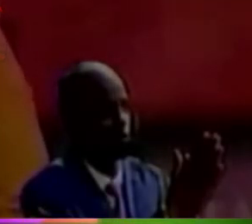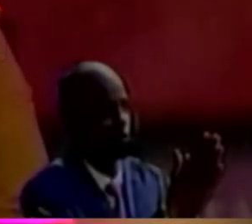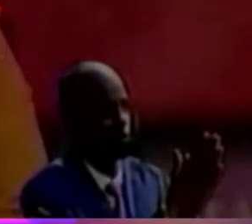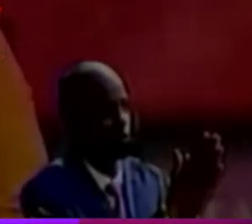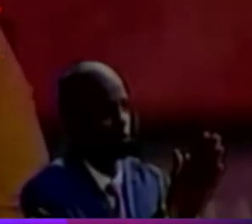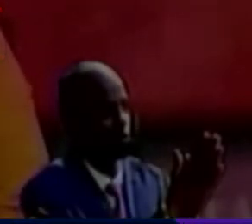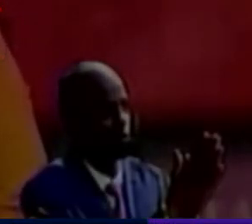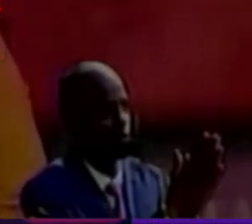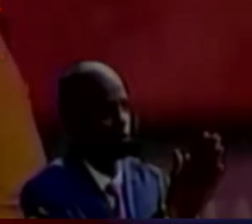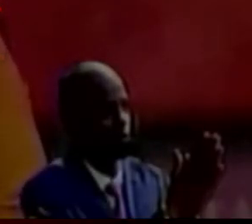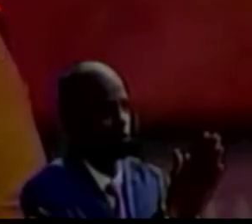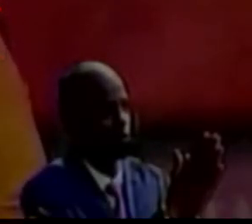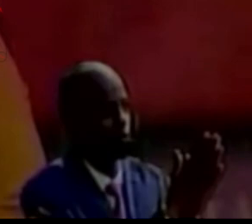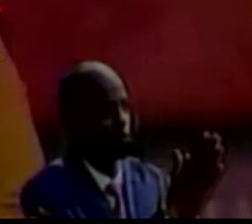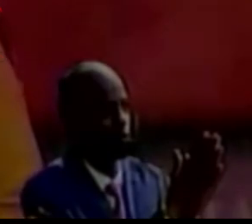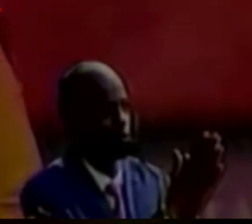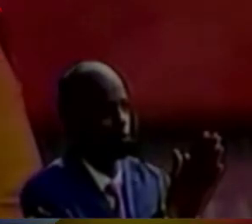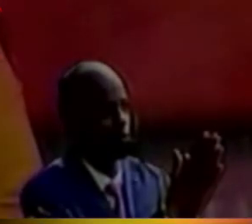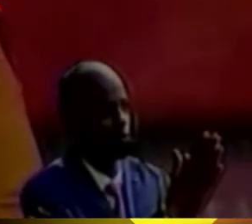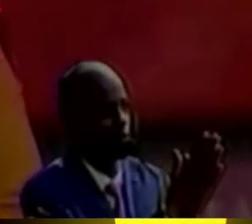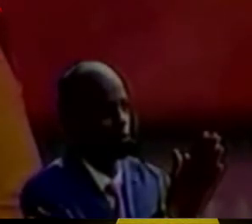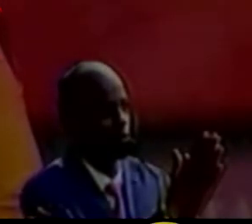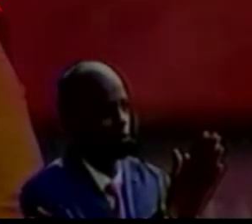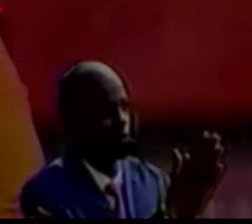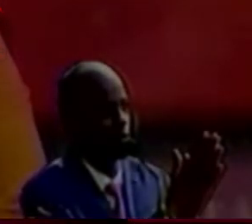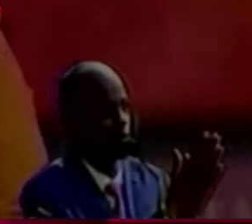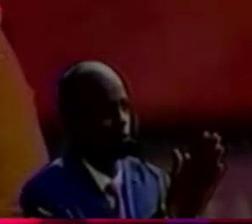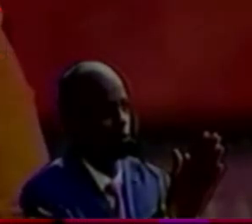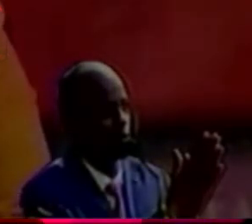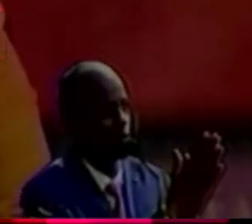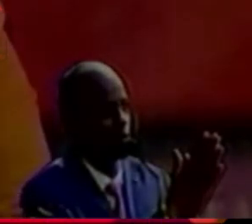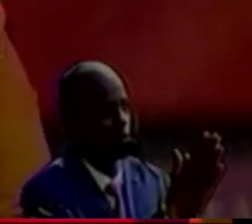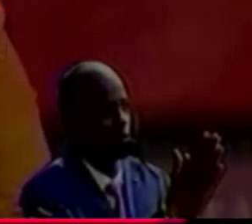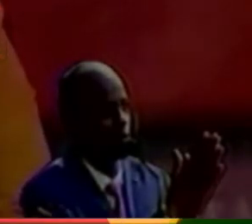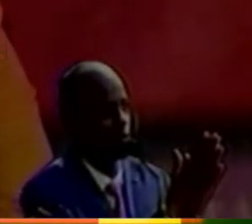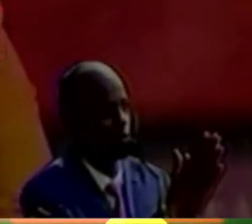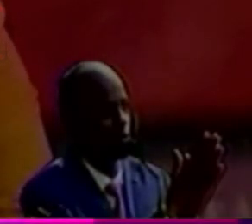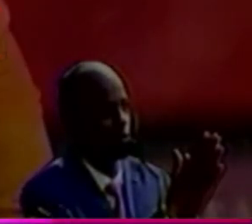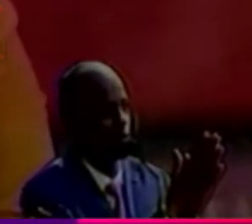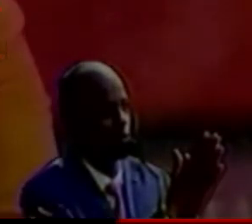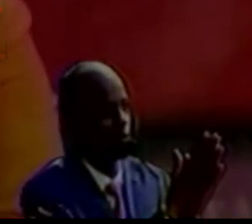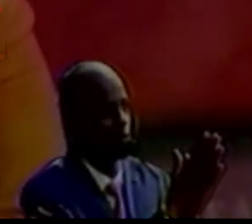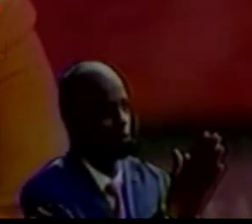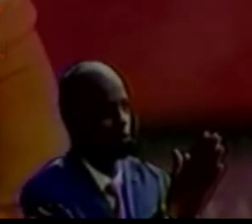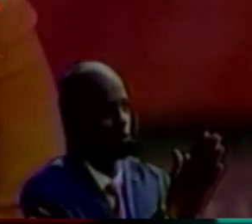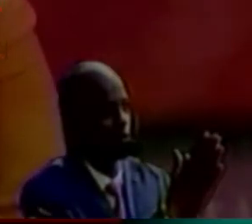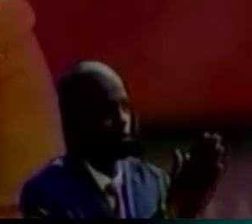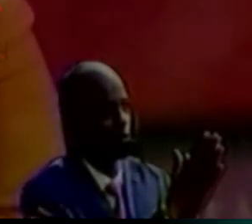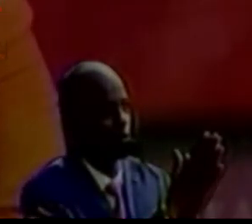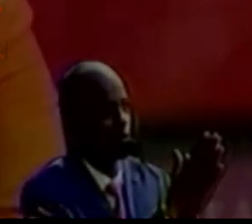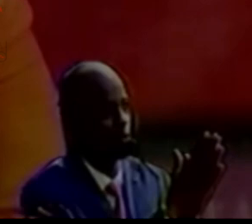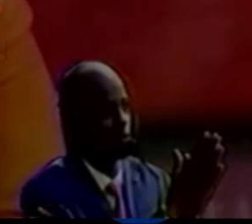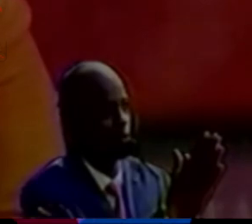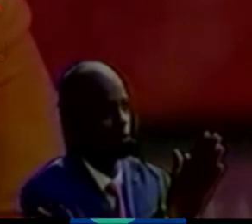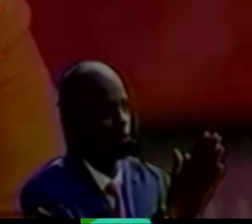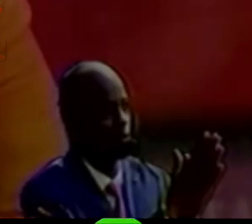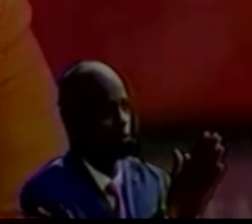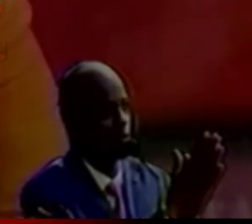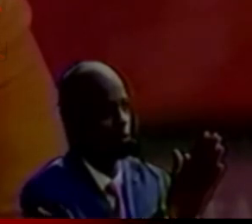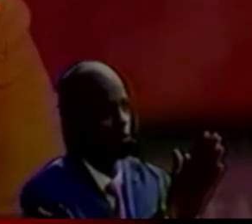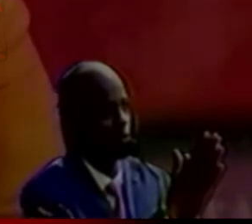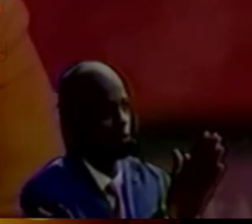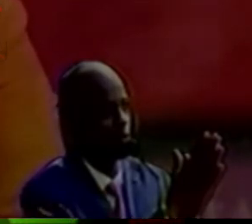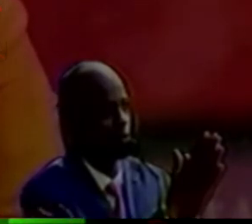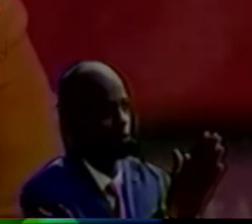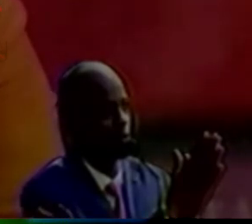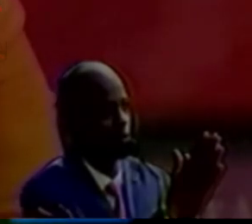diaspora, Réseau national des élus haïtiano-américains. Voilà l'organisation qui a bien